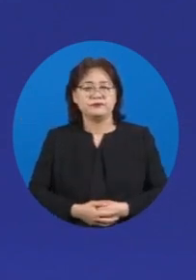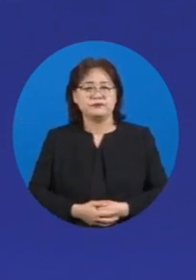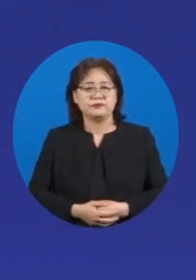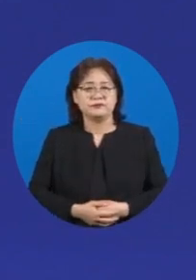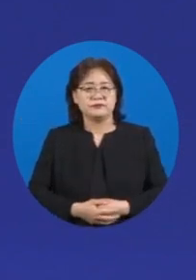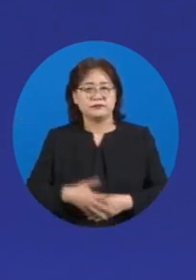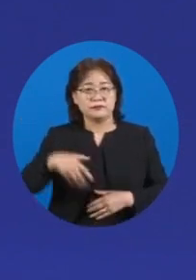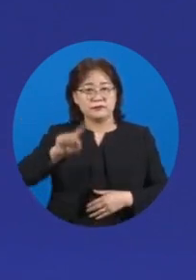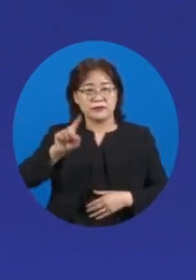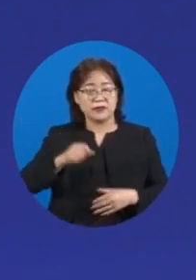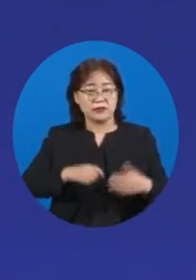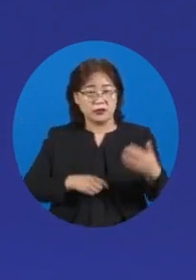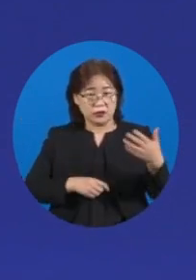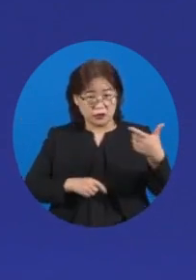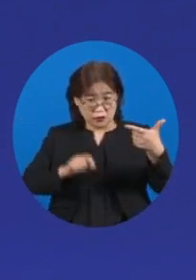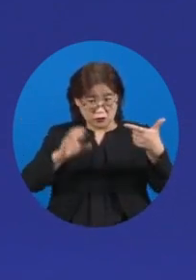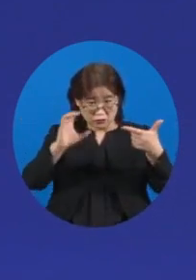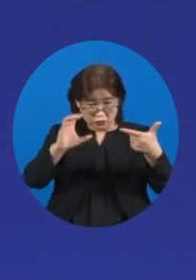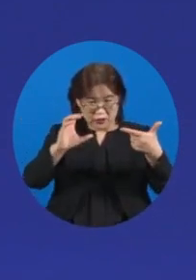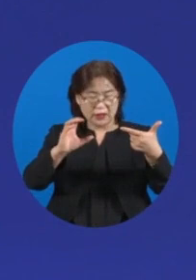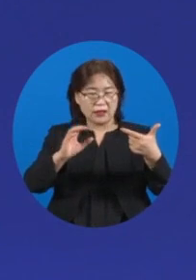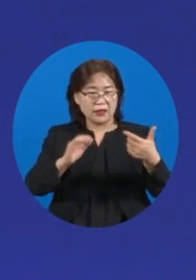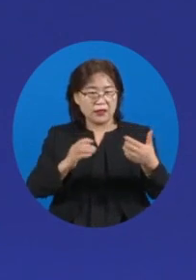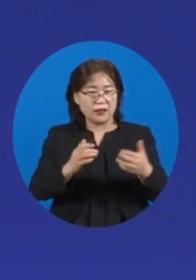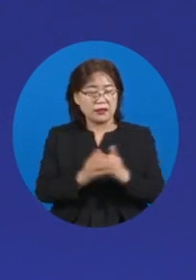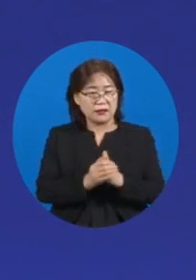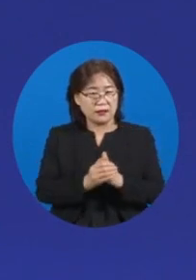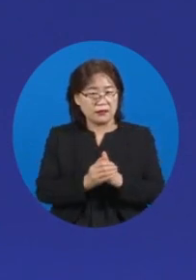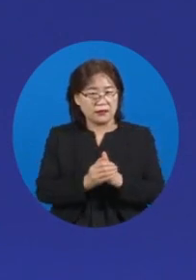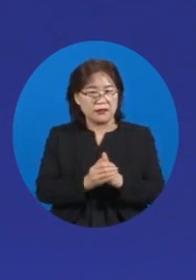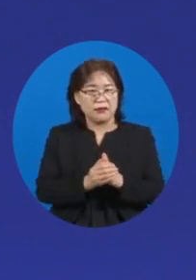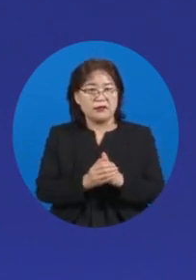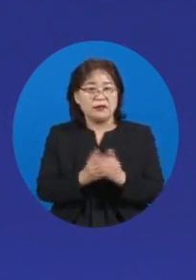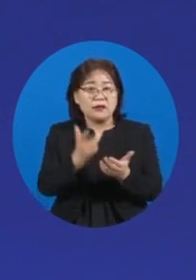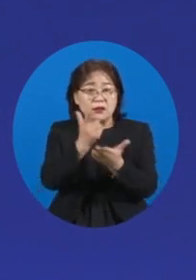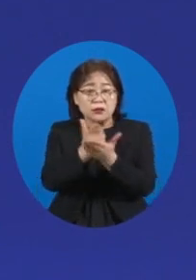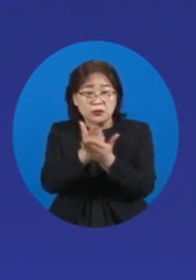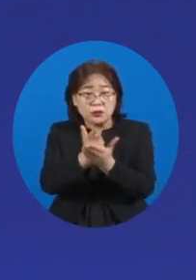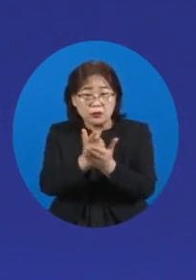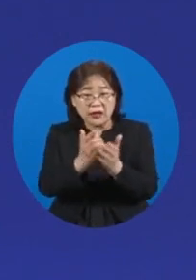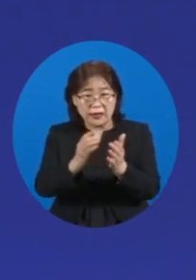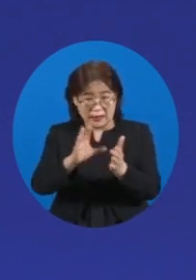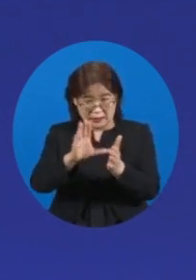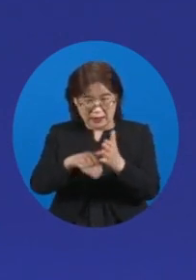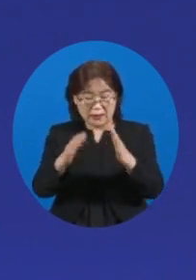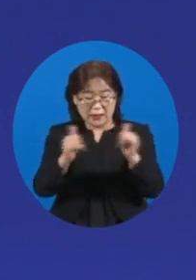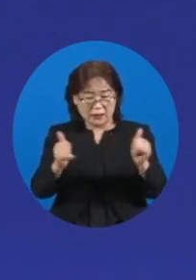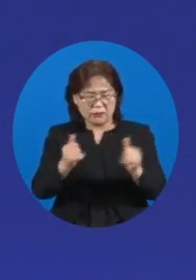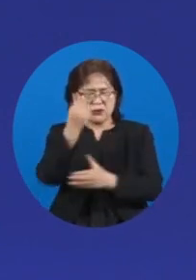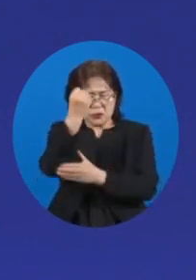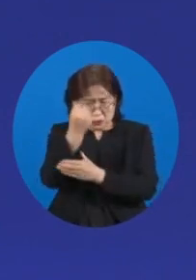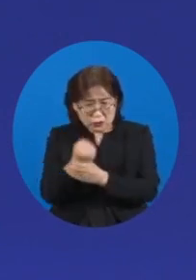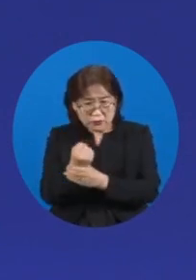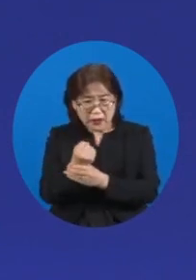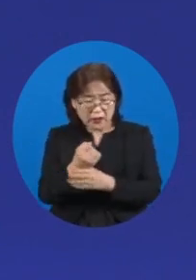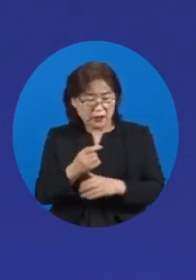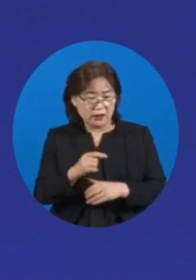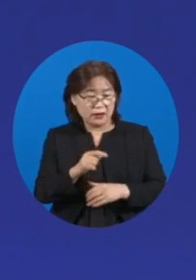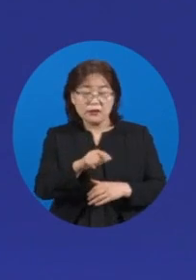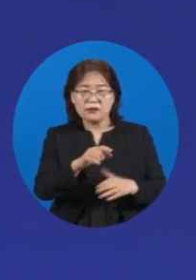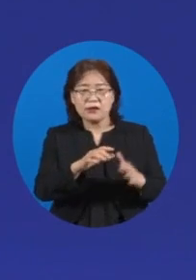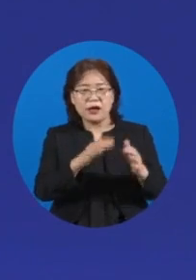창세기 6장을 보게 되면 노아의 시대에 사람들이 부표 하겠습니다 모하 시대 사람들이